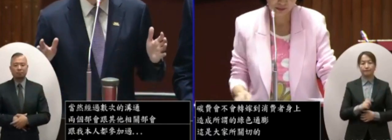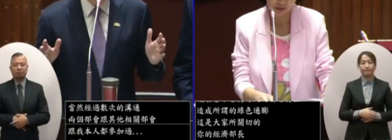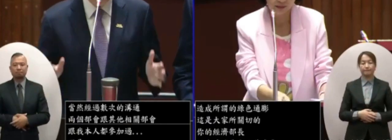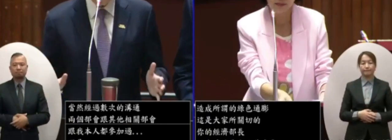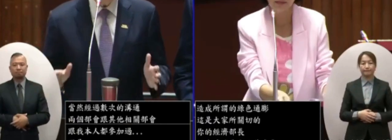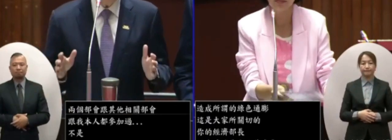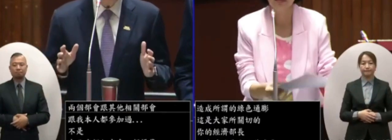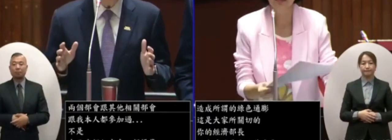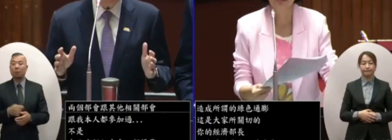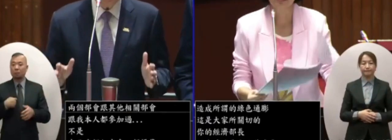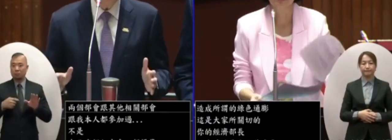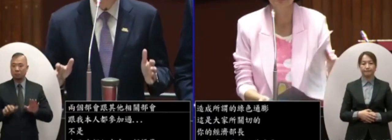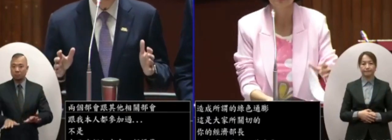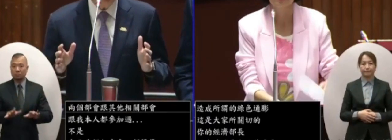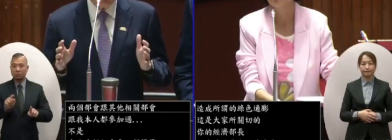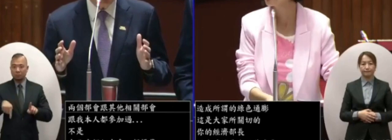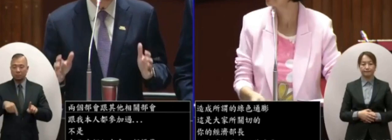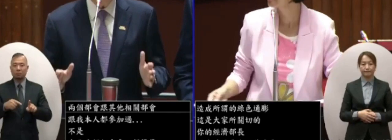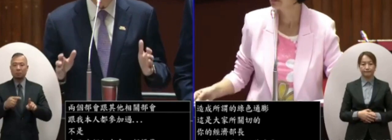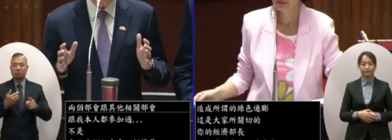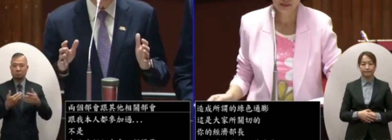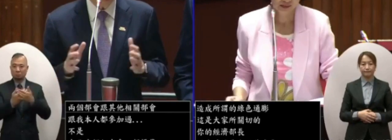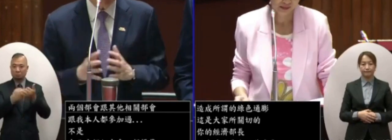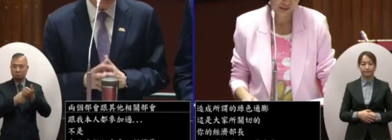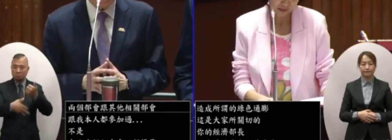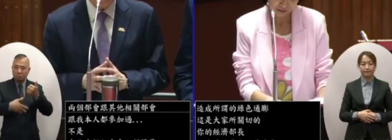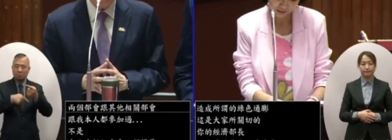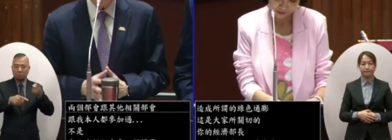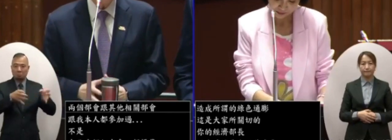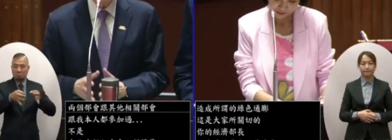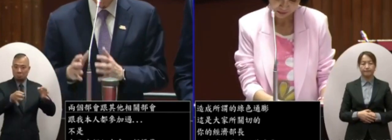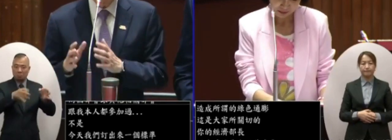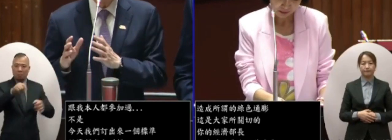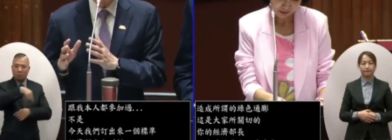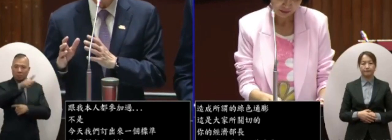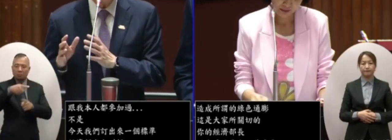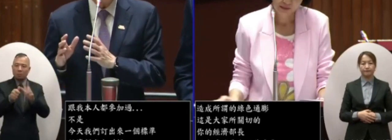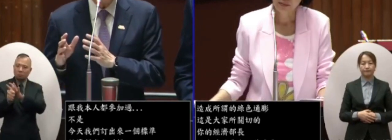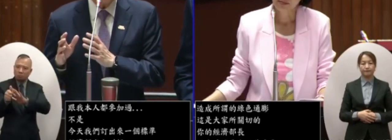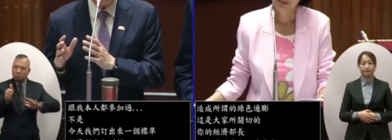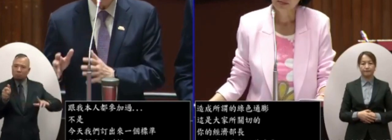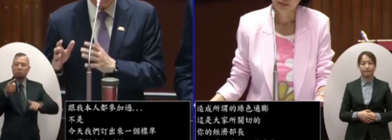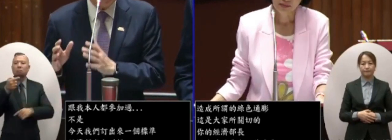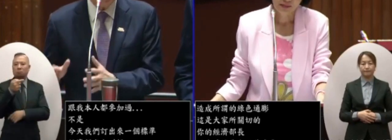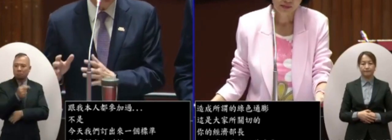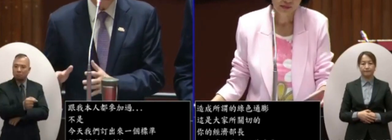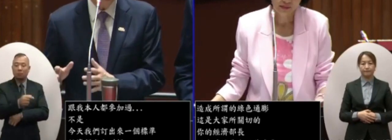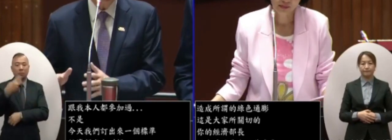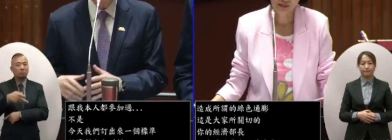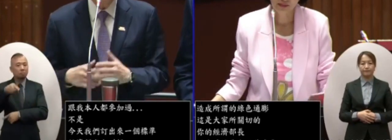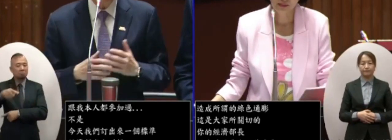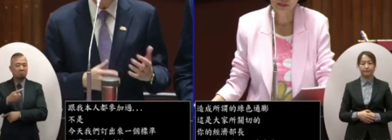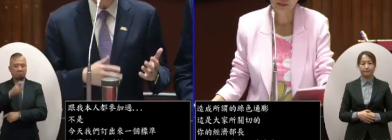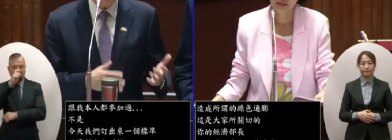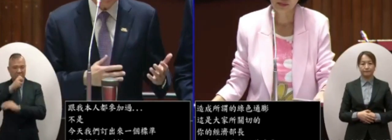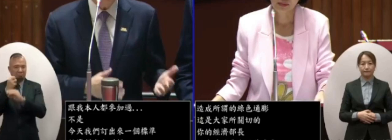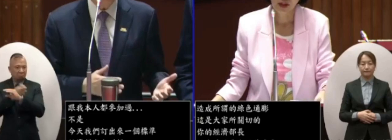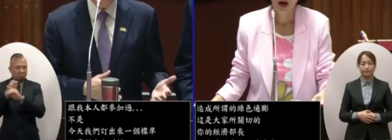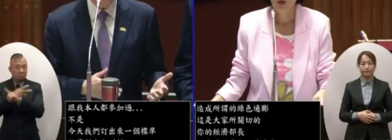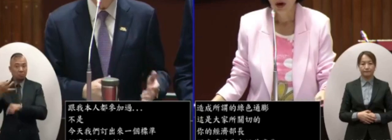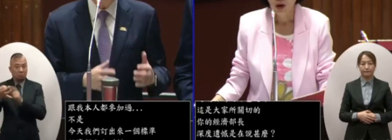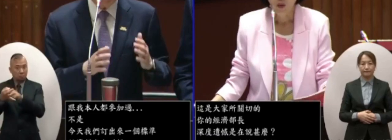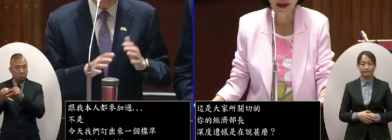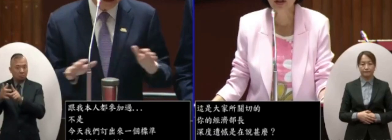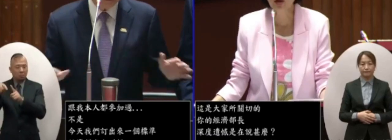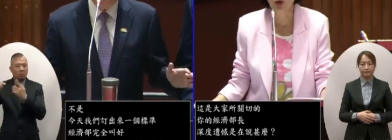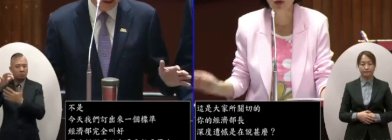对产业冲击面能够缩小，但是我们对于这个碳费的制度，是我们对环境的付出，我们要相 平衡。